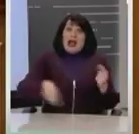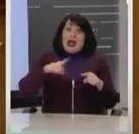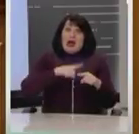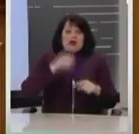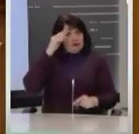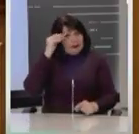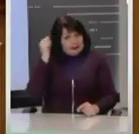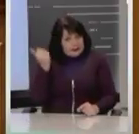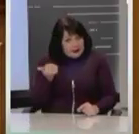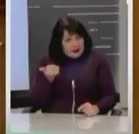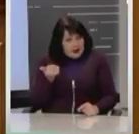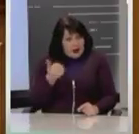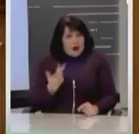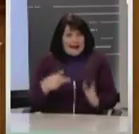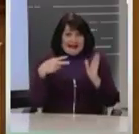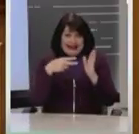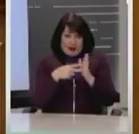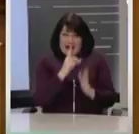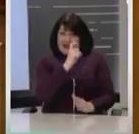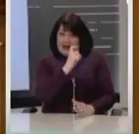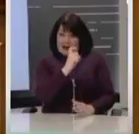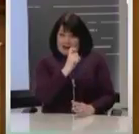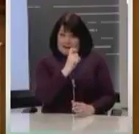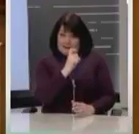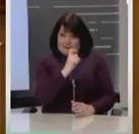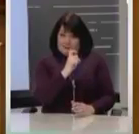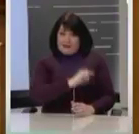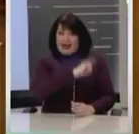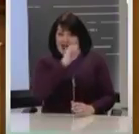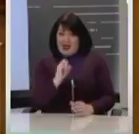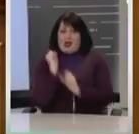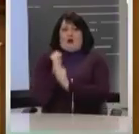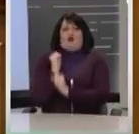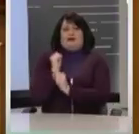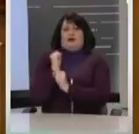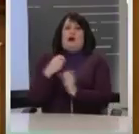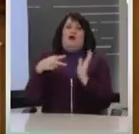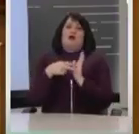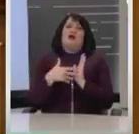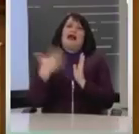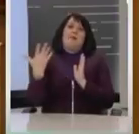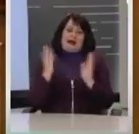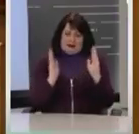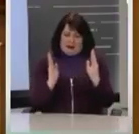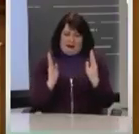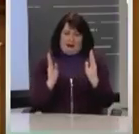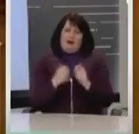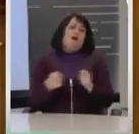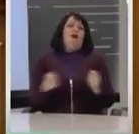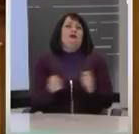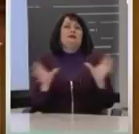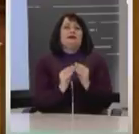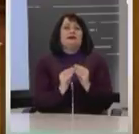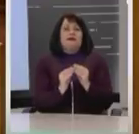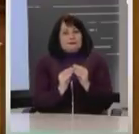λαός ότι από το 2010 ως το Γενάρη του 2015 πήρατε μέτρα συνολικά